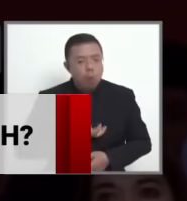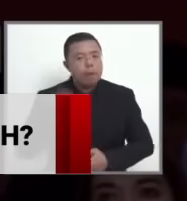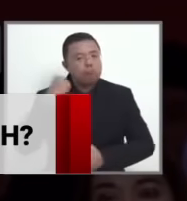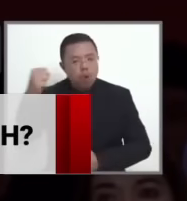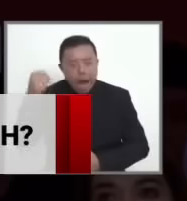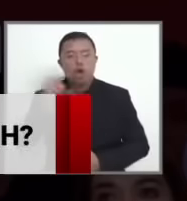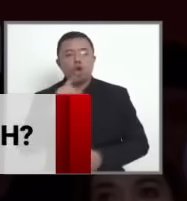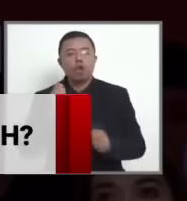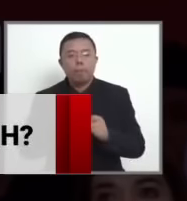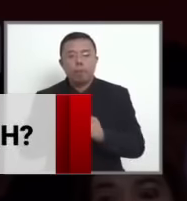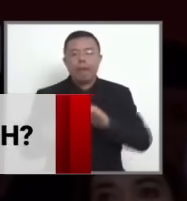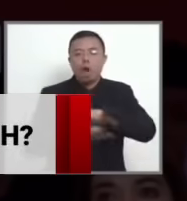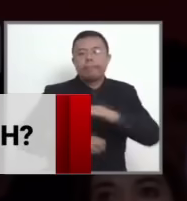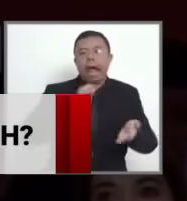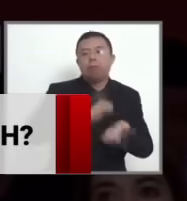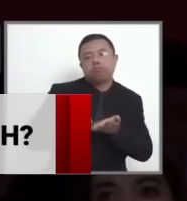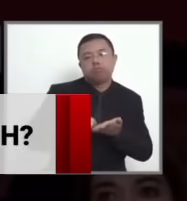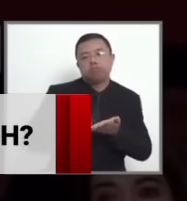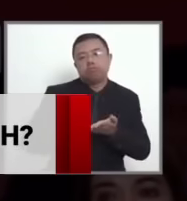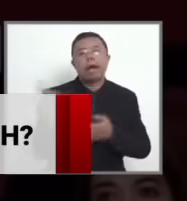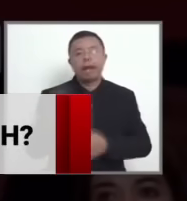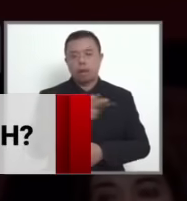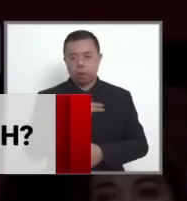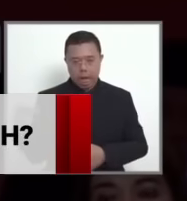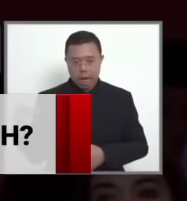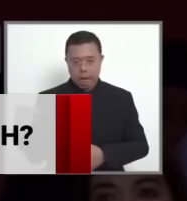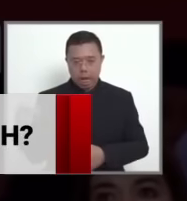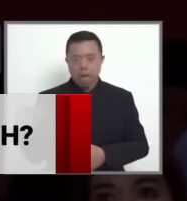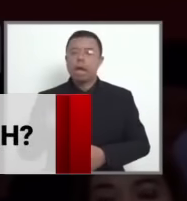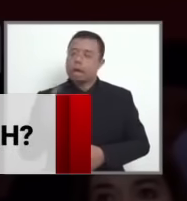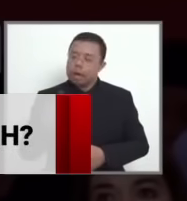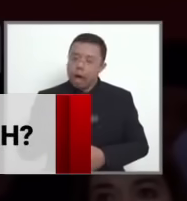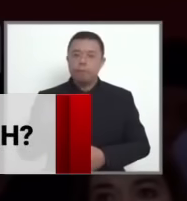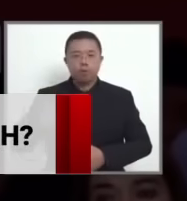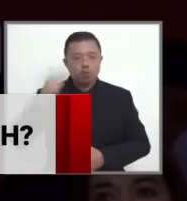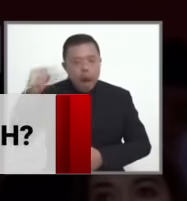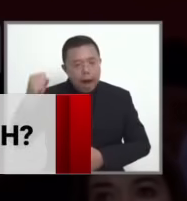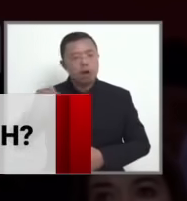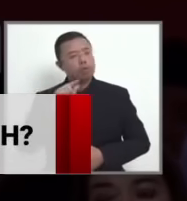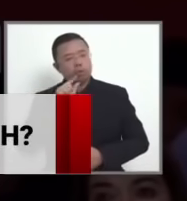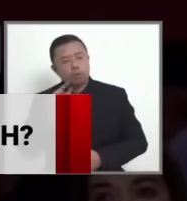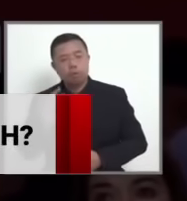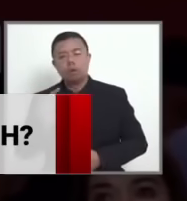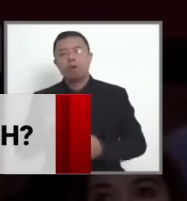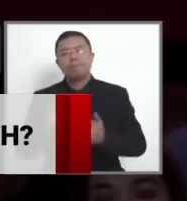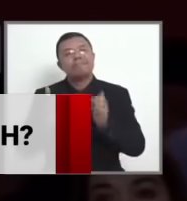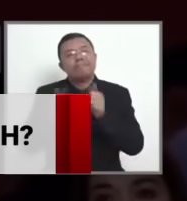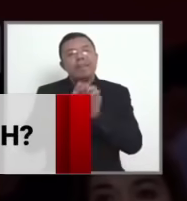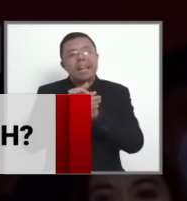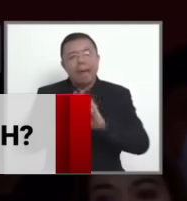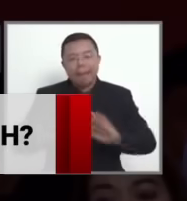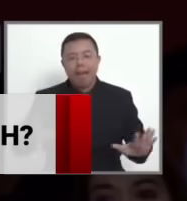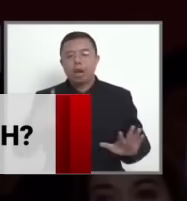untuk menghilangkan korupsi dari bumi Indonesia. Kami berjuang untuk perdamaian